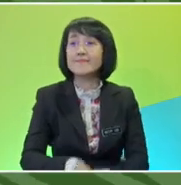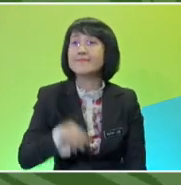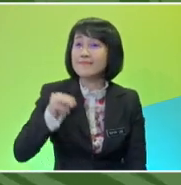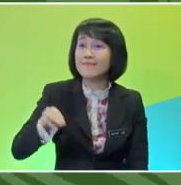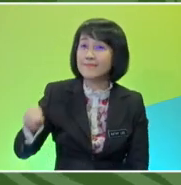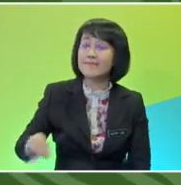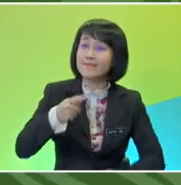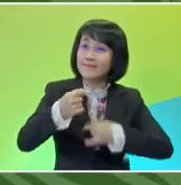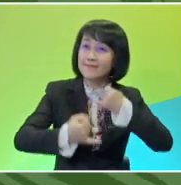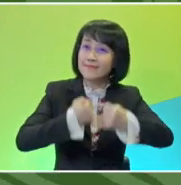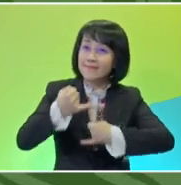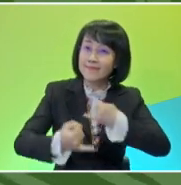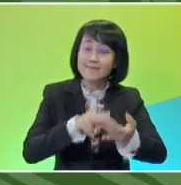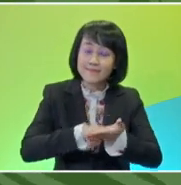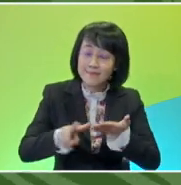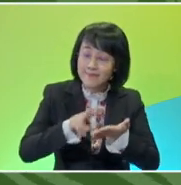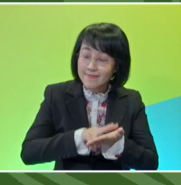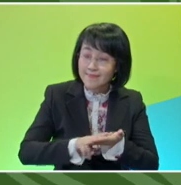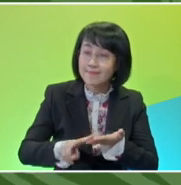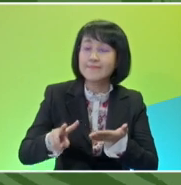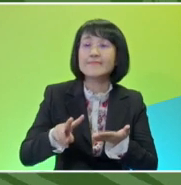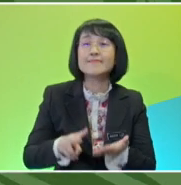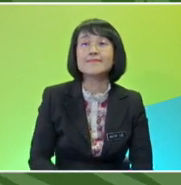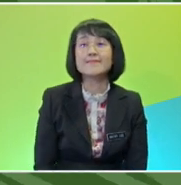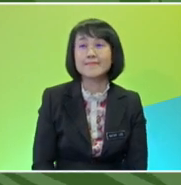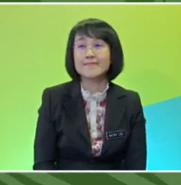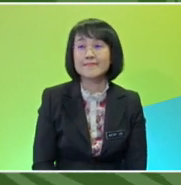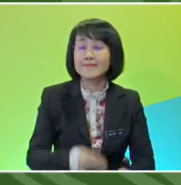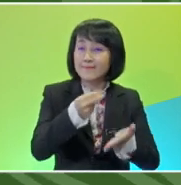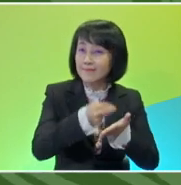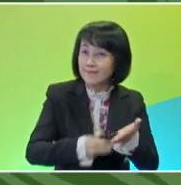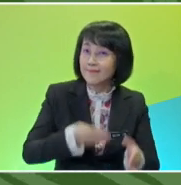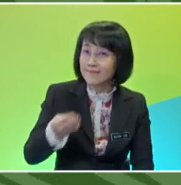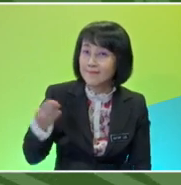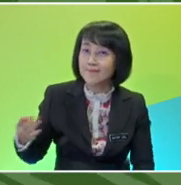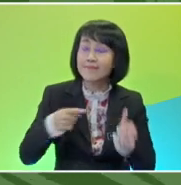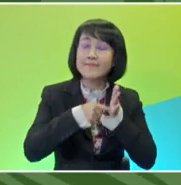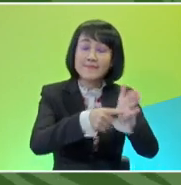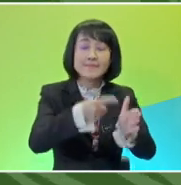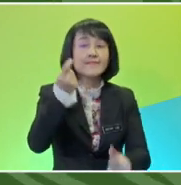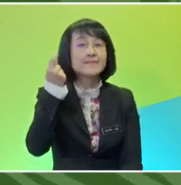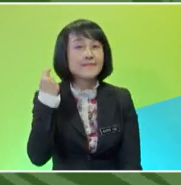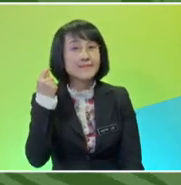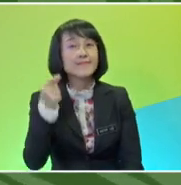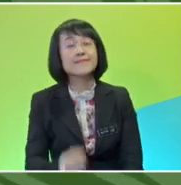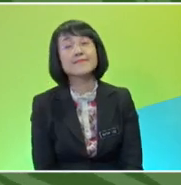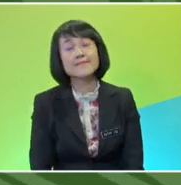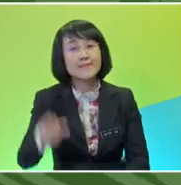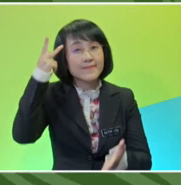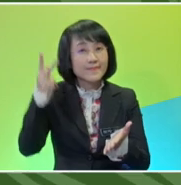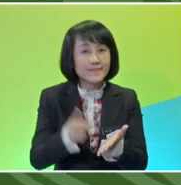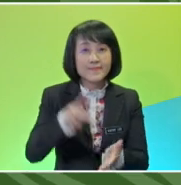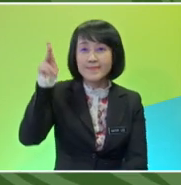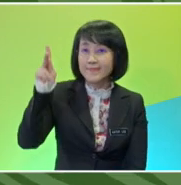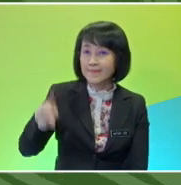berjanji membaca bahan tadi seterusnya menilai bahan yang dipaparkan tadi dan seterusnya eee mengenal pasti